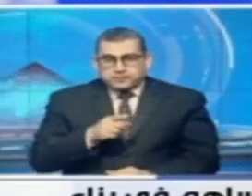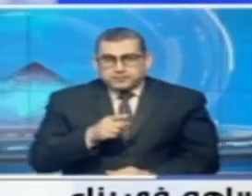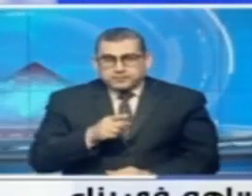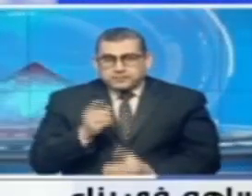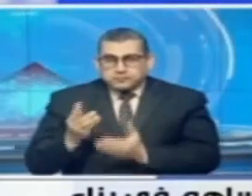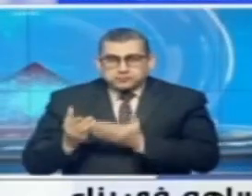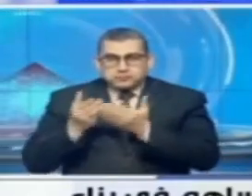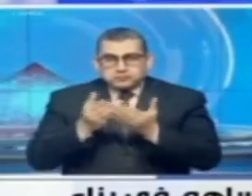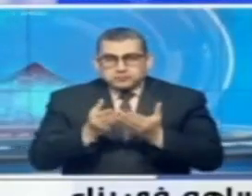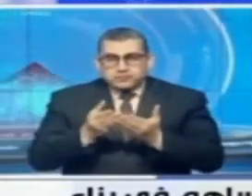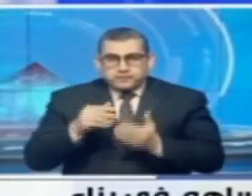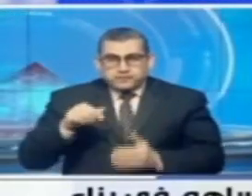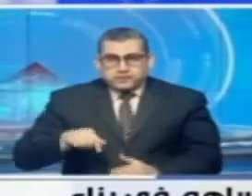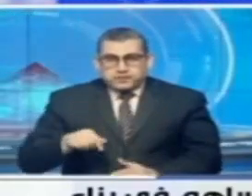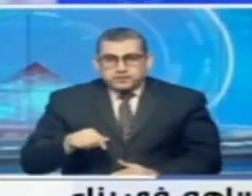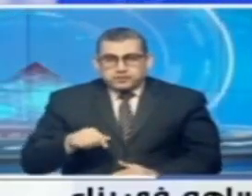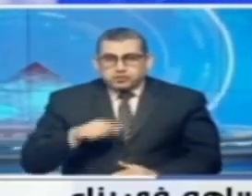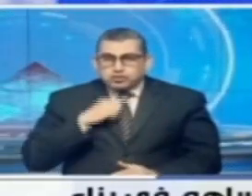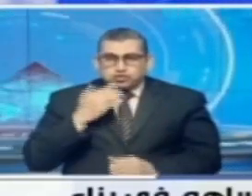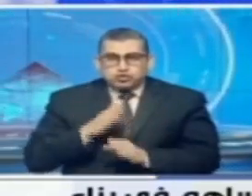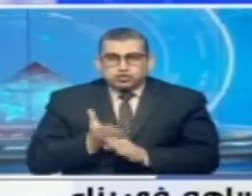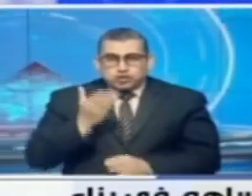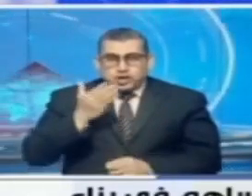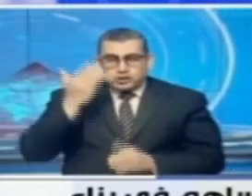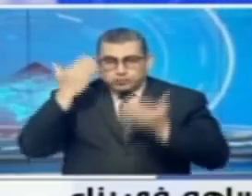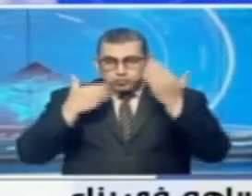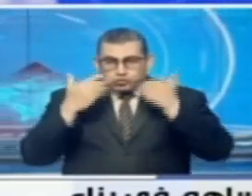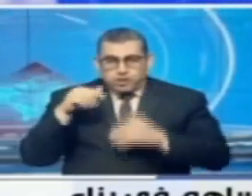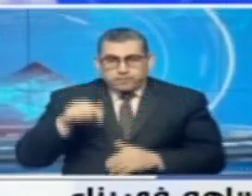قدمت الشهيد والمصاب،